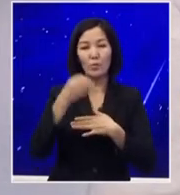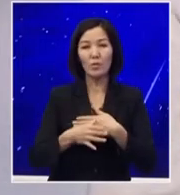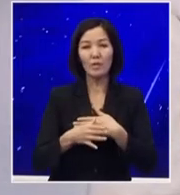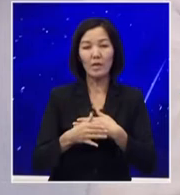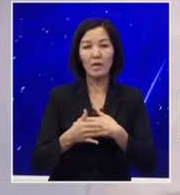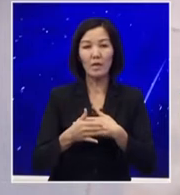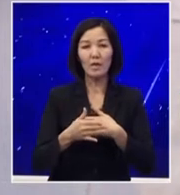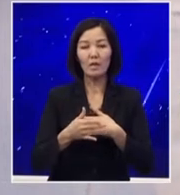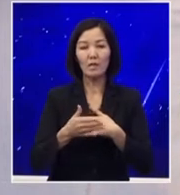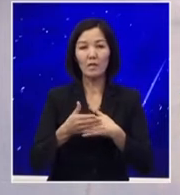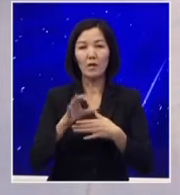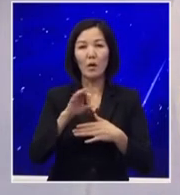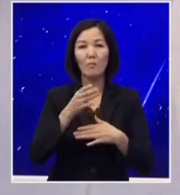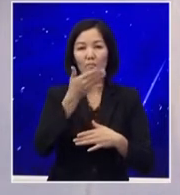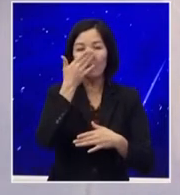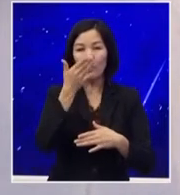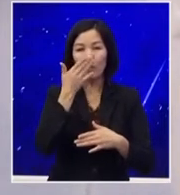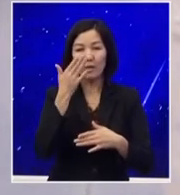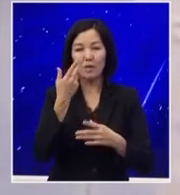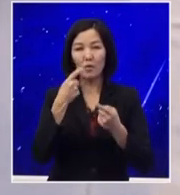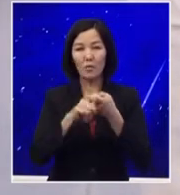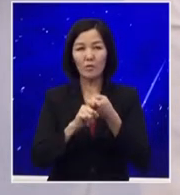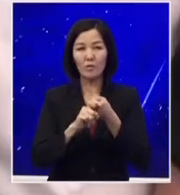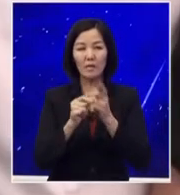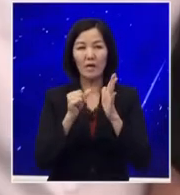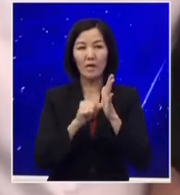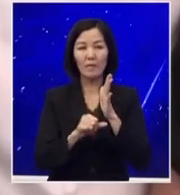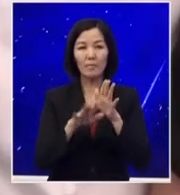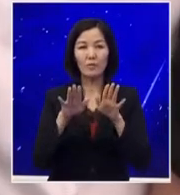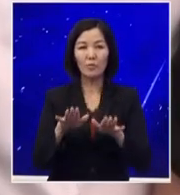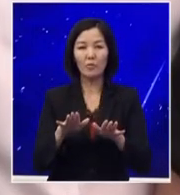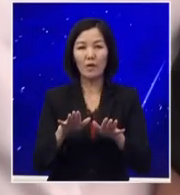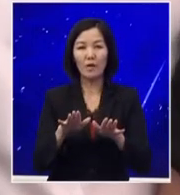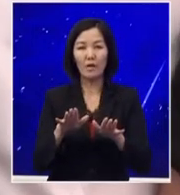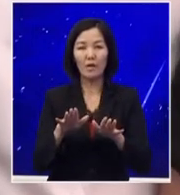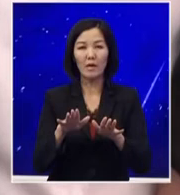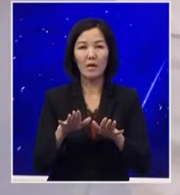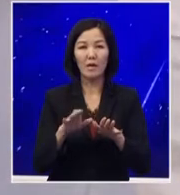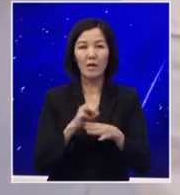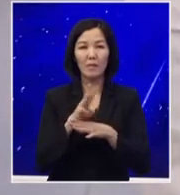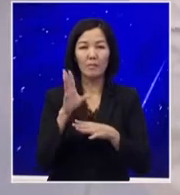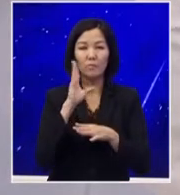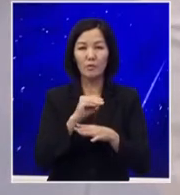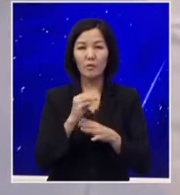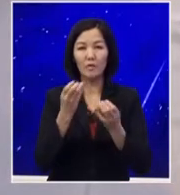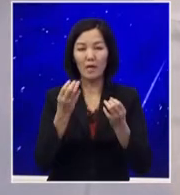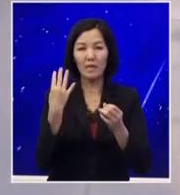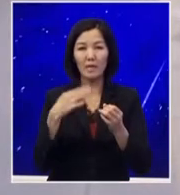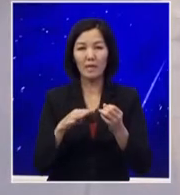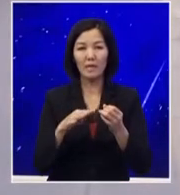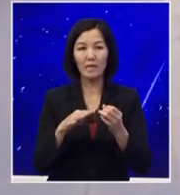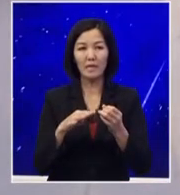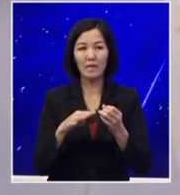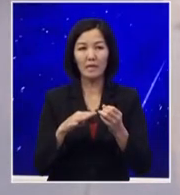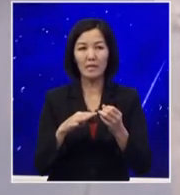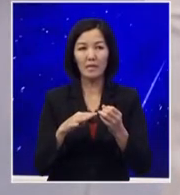өттегі өткізілді, ол 60 точкаға расшетана, тағы да 40 бізде кислородный